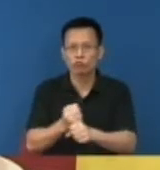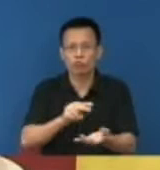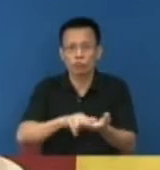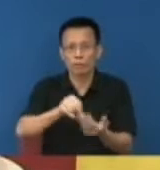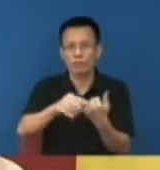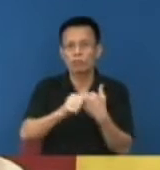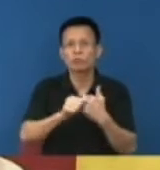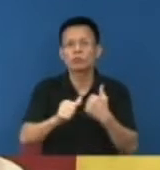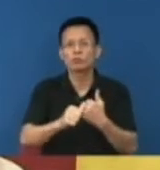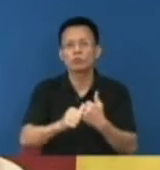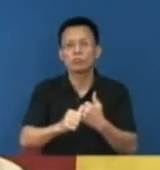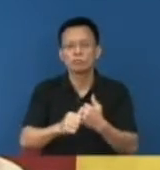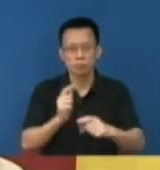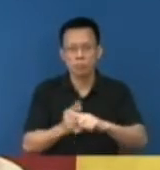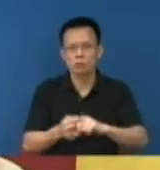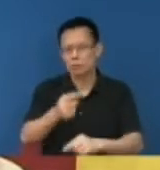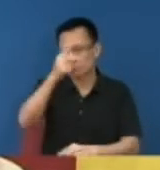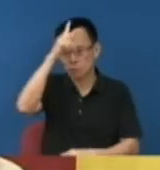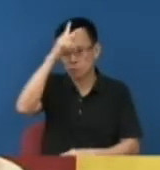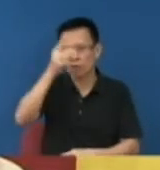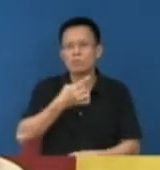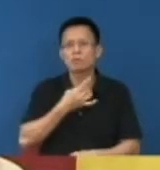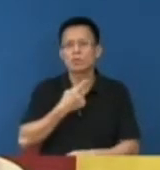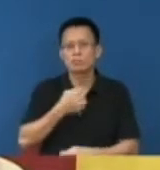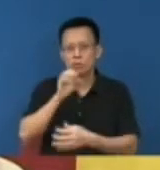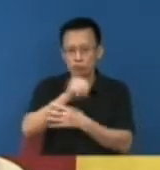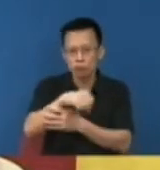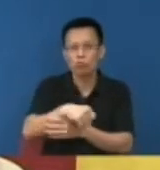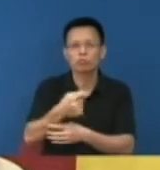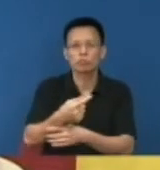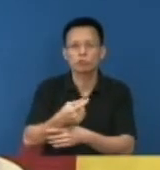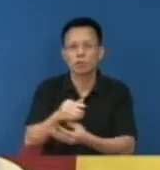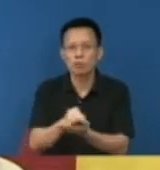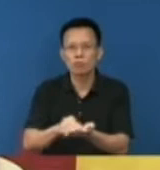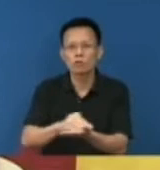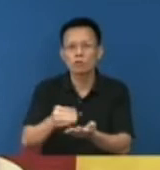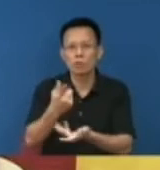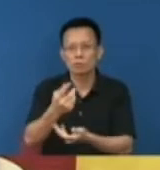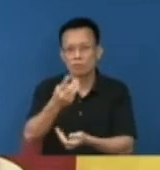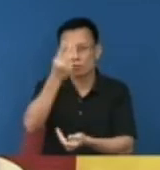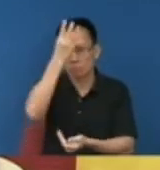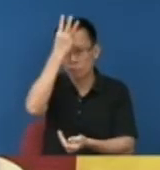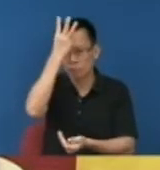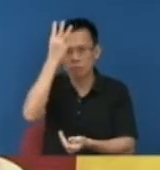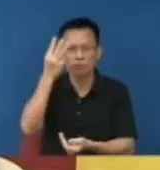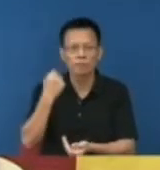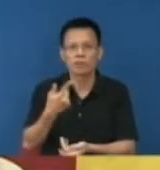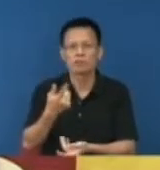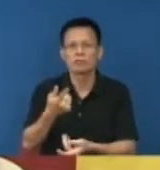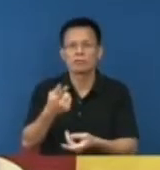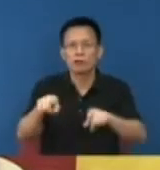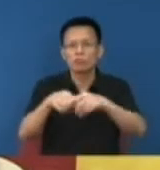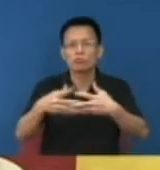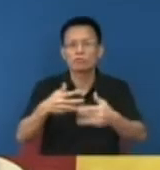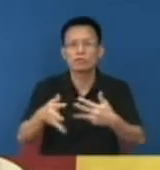府就未必同意鼠王芬呢個意見啦，係咪？即係梁美芬啦，即係我嘅同事呢